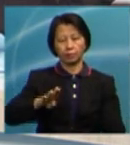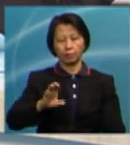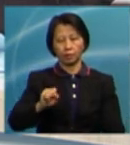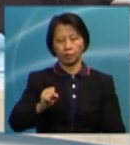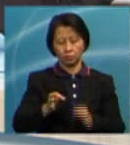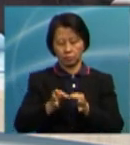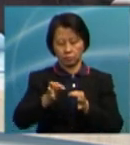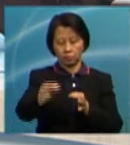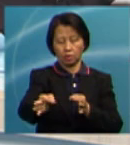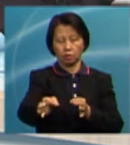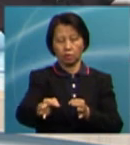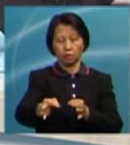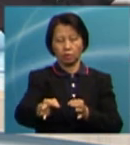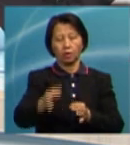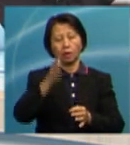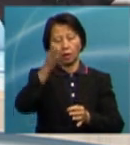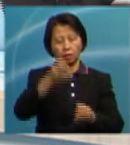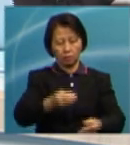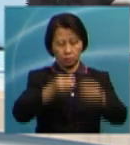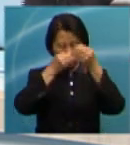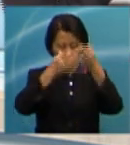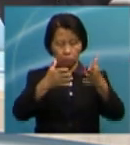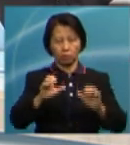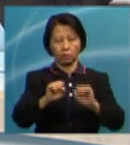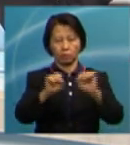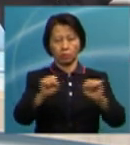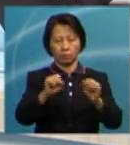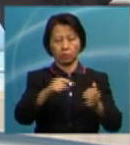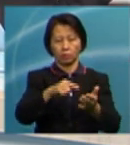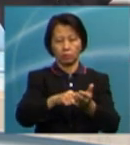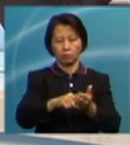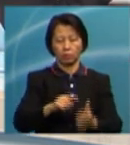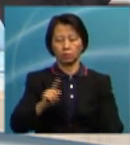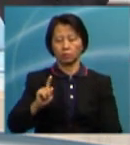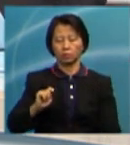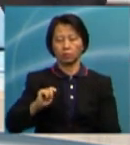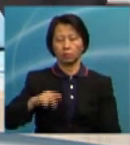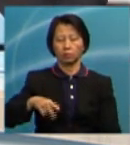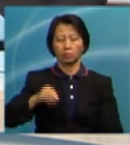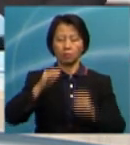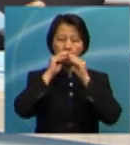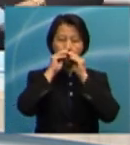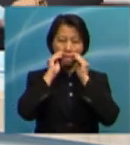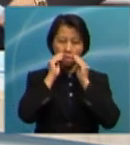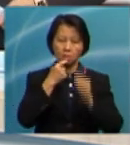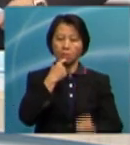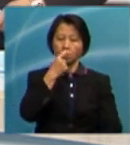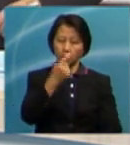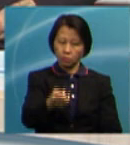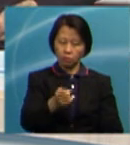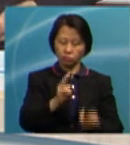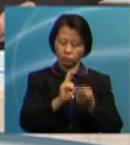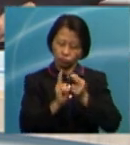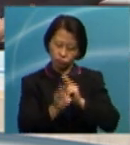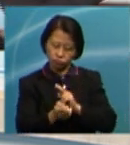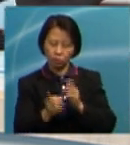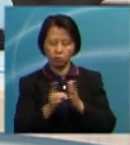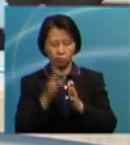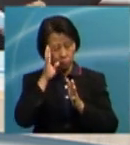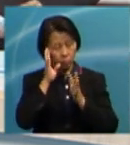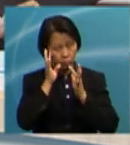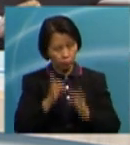yang ditangguhkan pelaksanaannya akan diumumkan Selasa ini timbalan Perdana Menteri Tan Sri muhin Yassin memberitahu antara perubahan yang